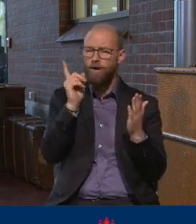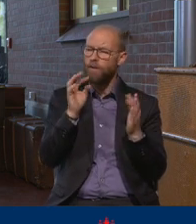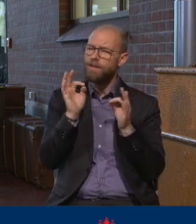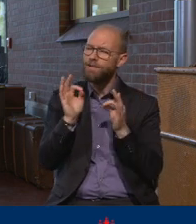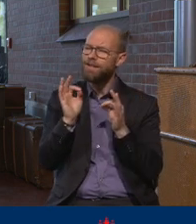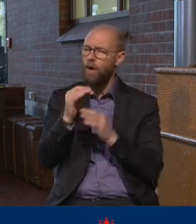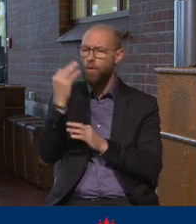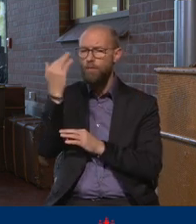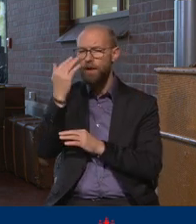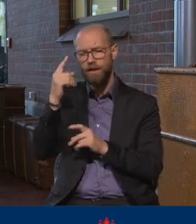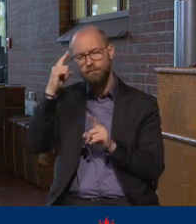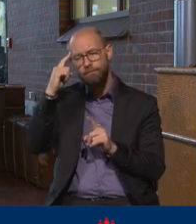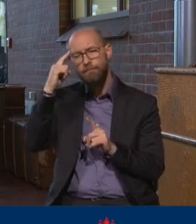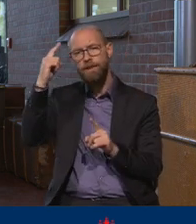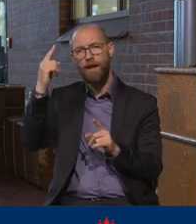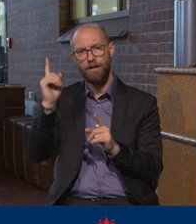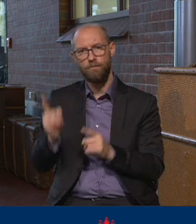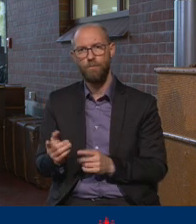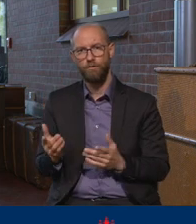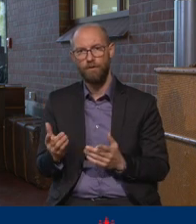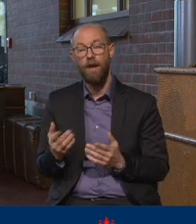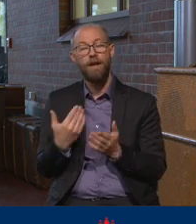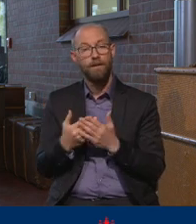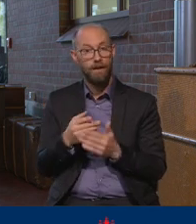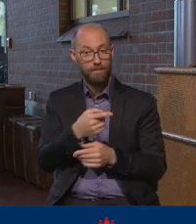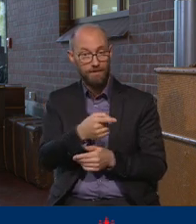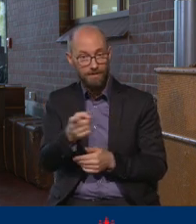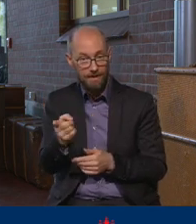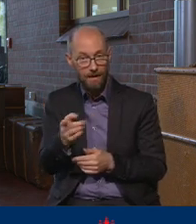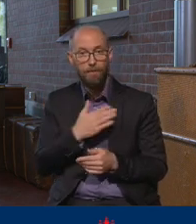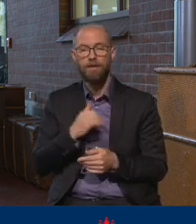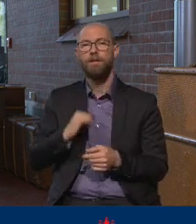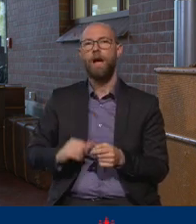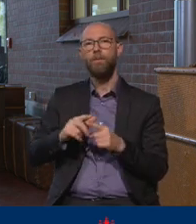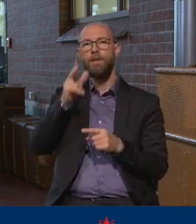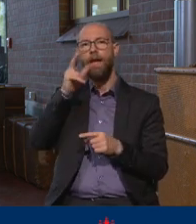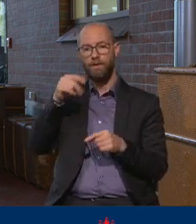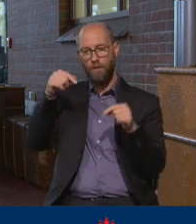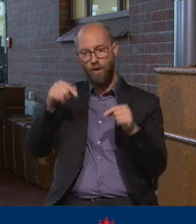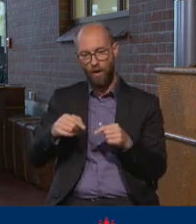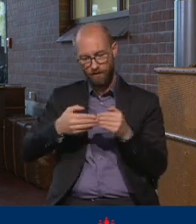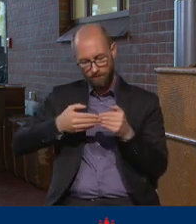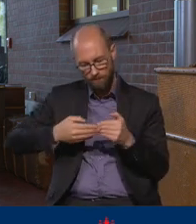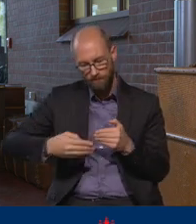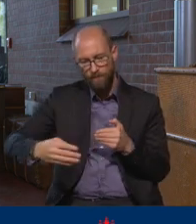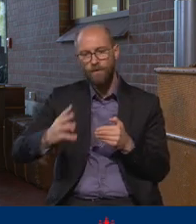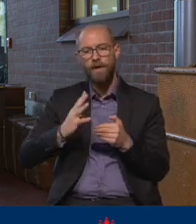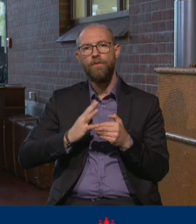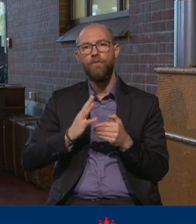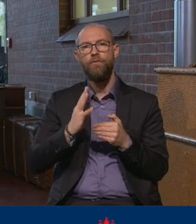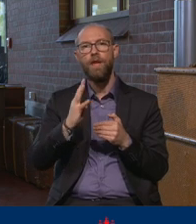darum haben sie meine damen und herren von heute an gerechnet vier wochen zeit und gelegenheit